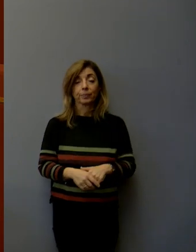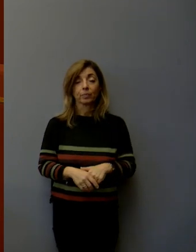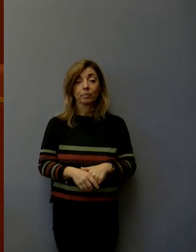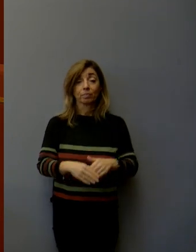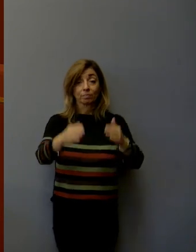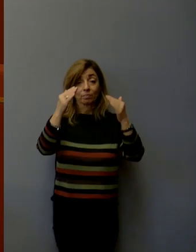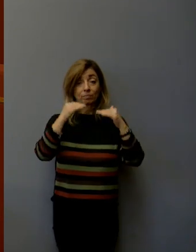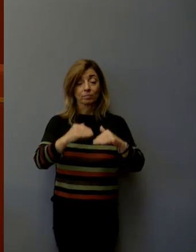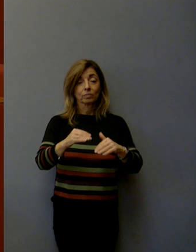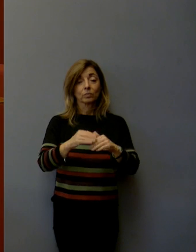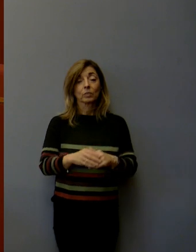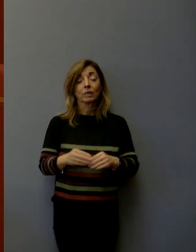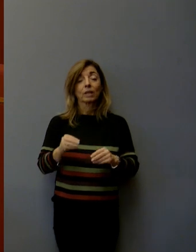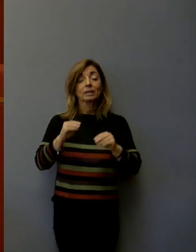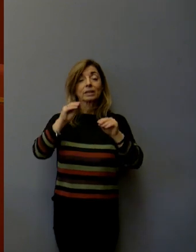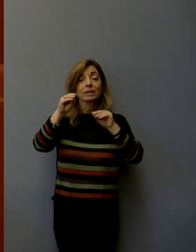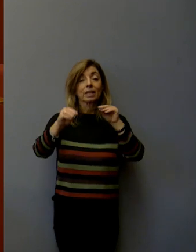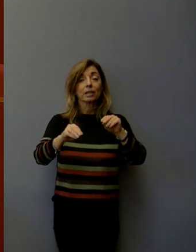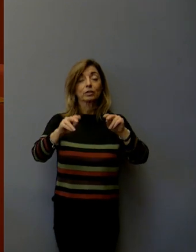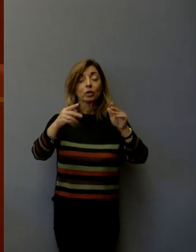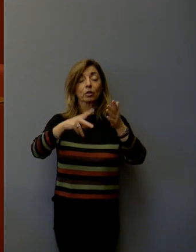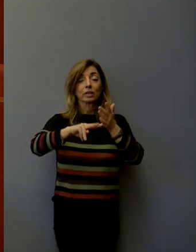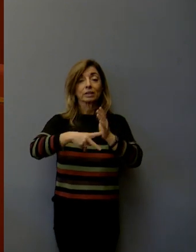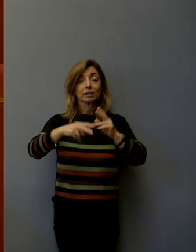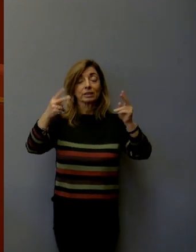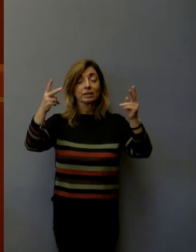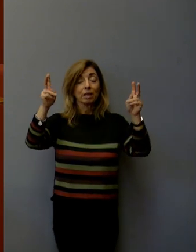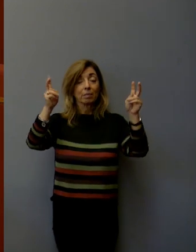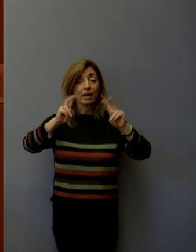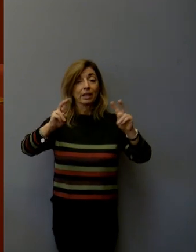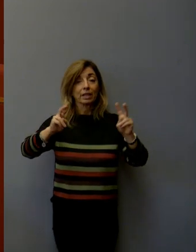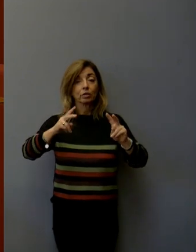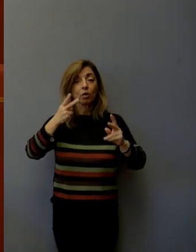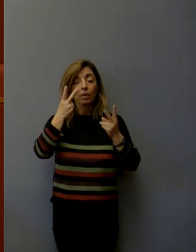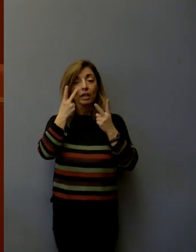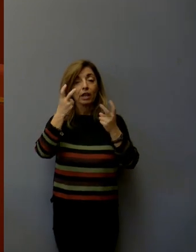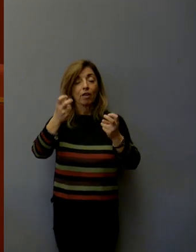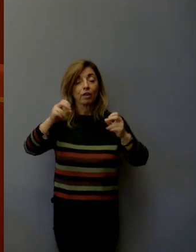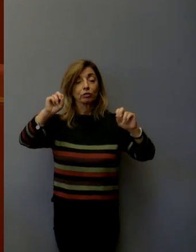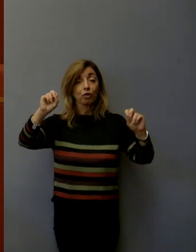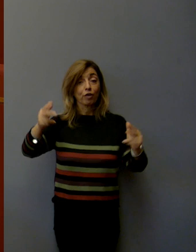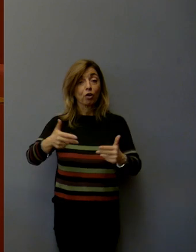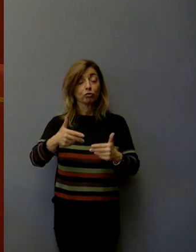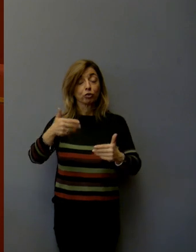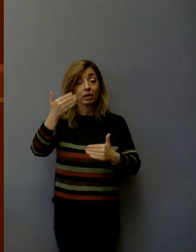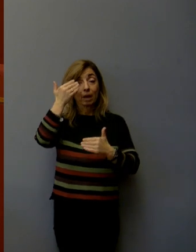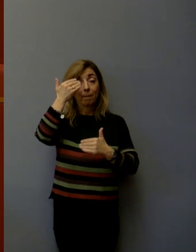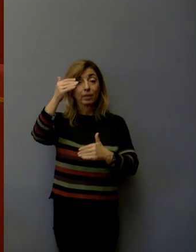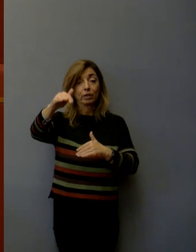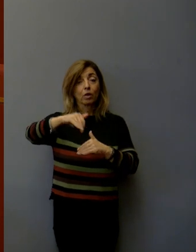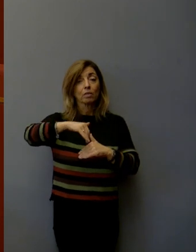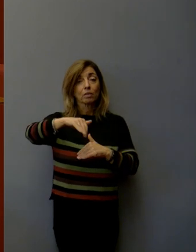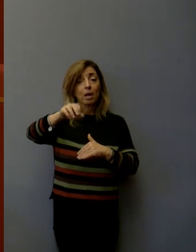4.495 installazione di sistema elettronico di liberazione per velocità pericolose in via bavare le necessità di attraversamento pedonali in forma